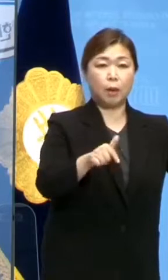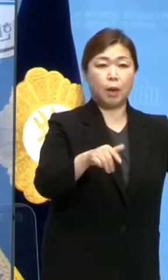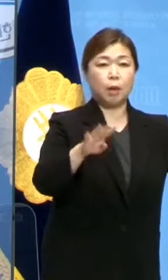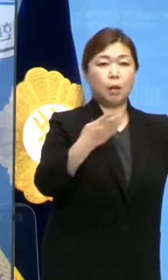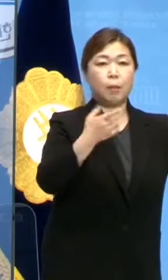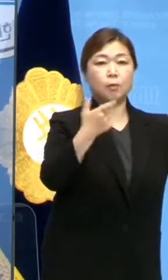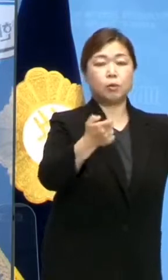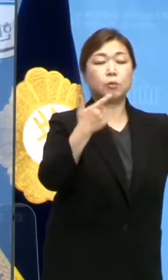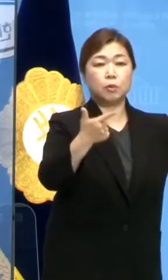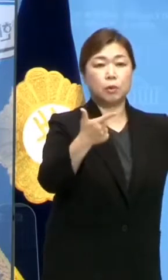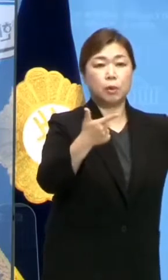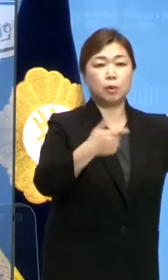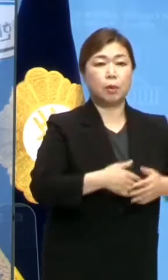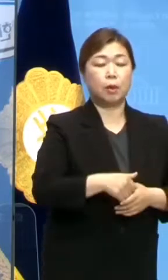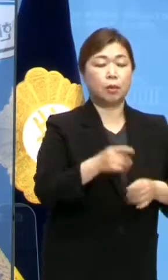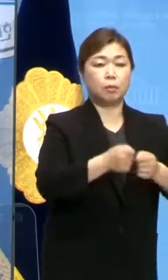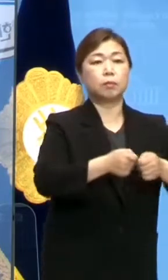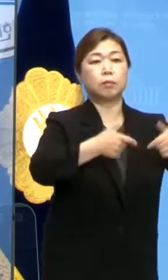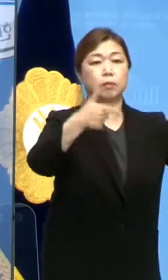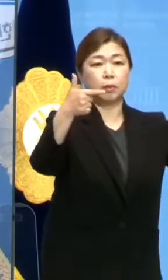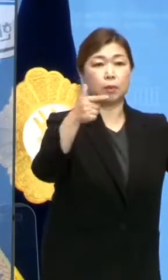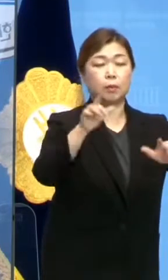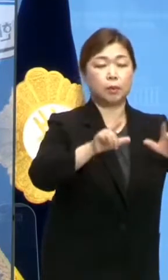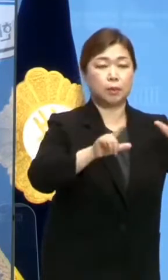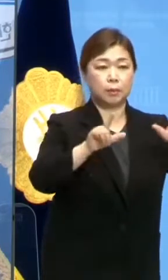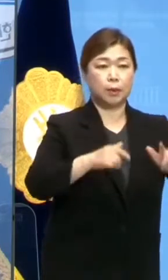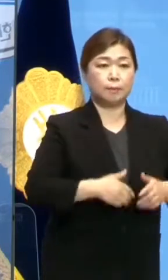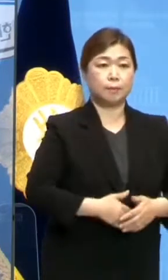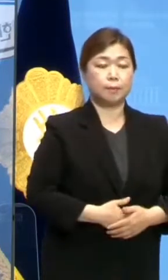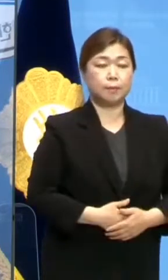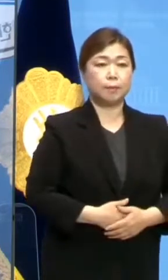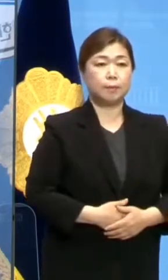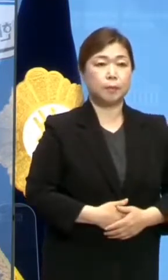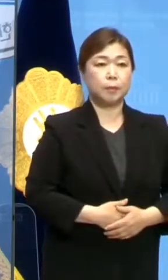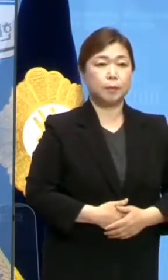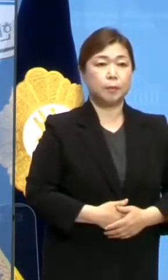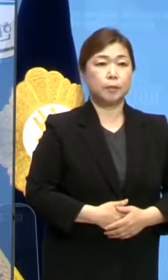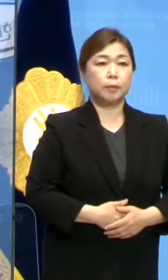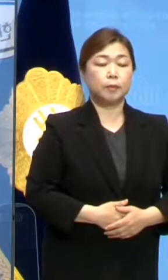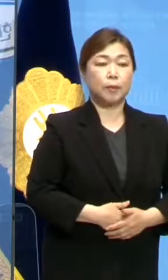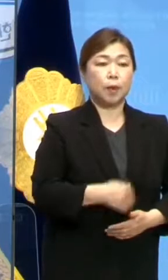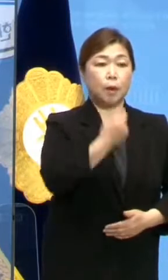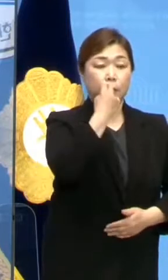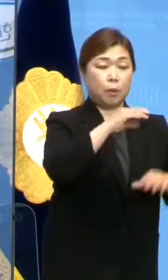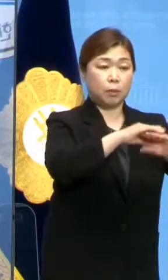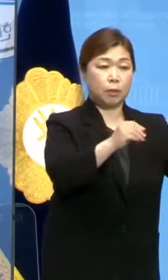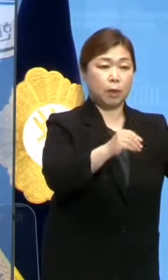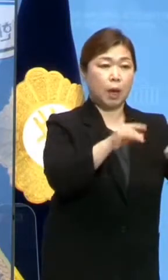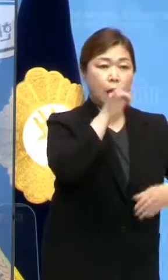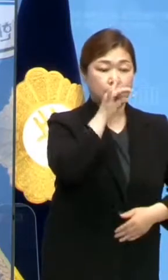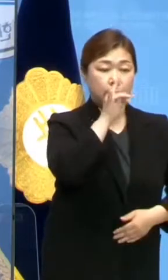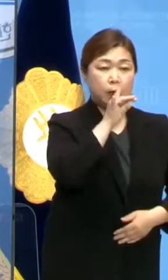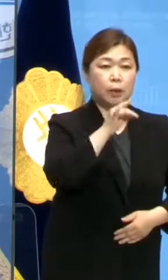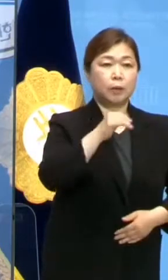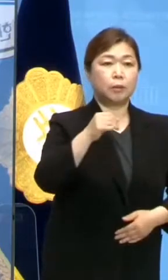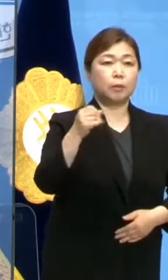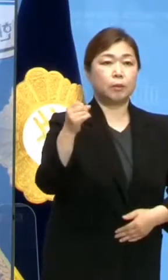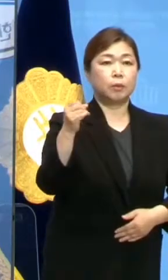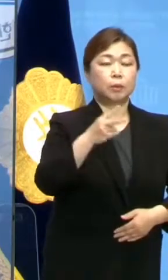466 원으로 급격하게 증가했습니다 보험 처리가 되지 않고